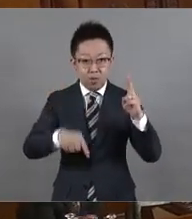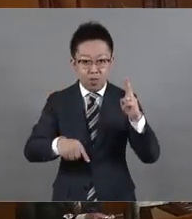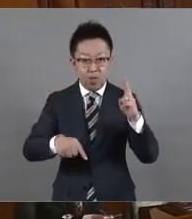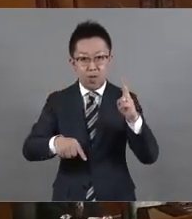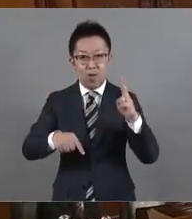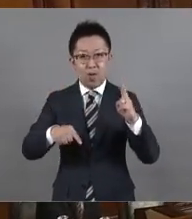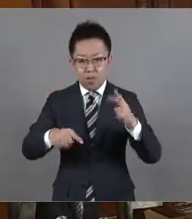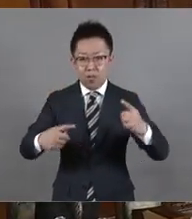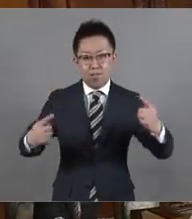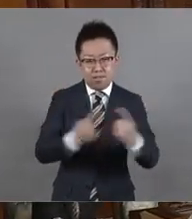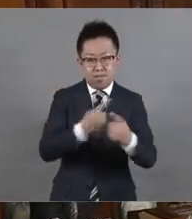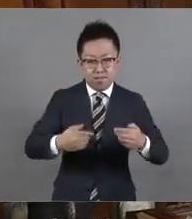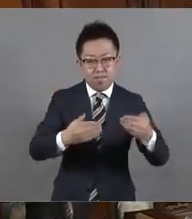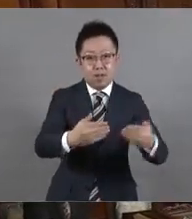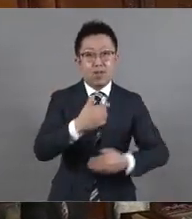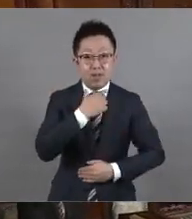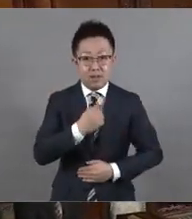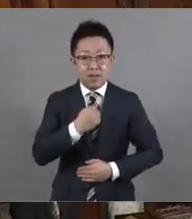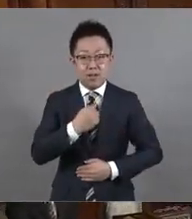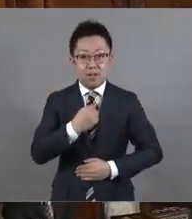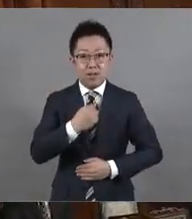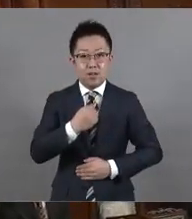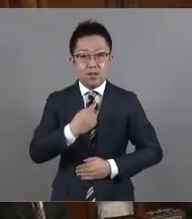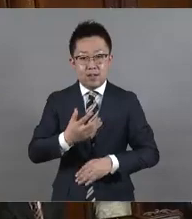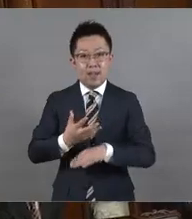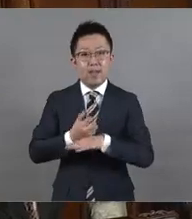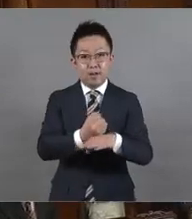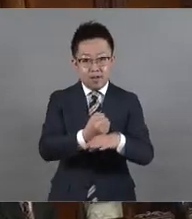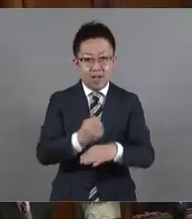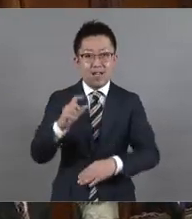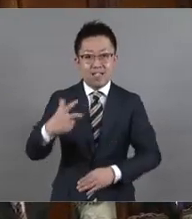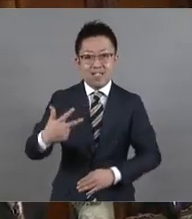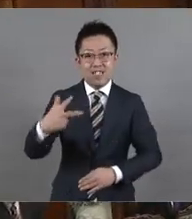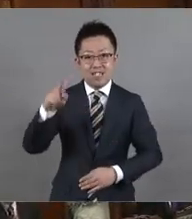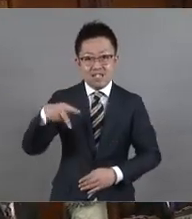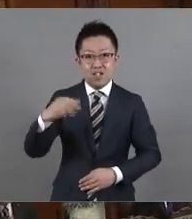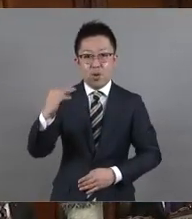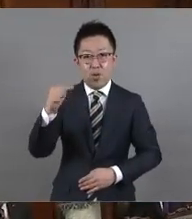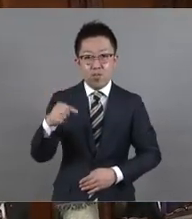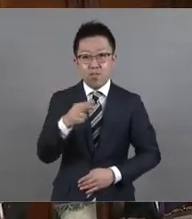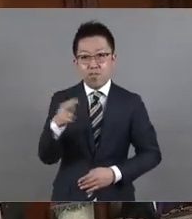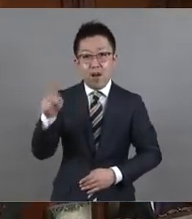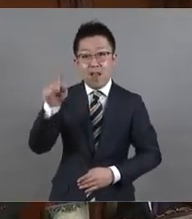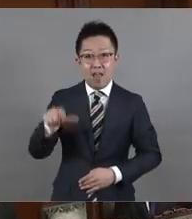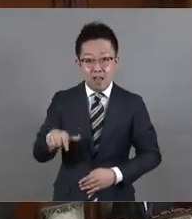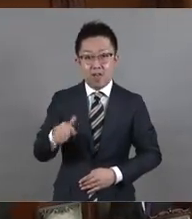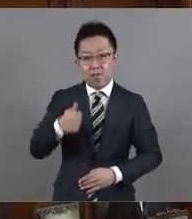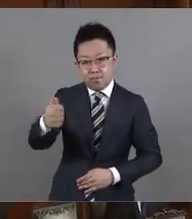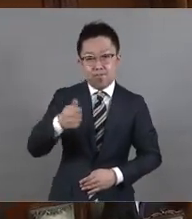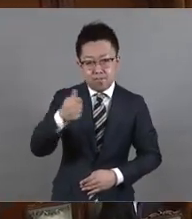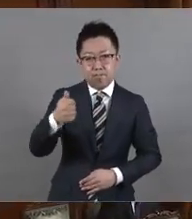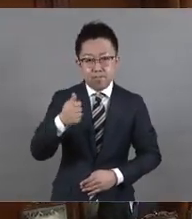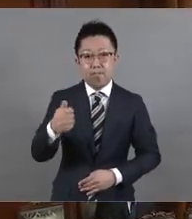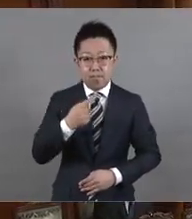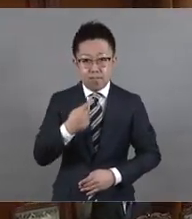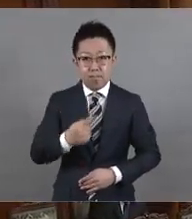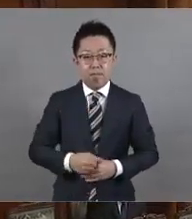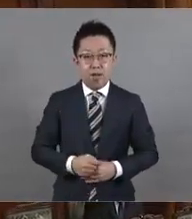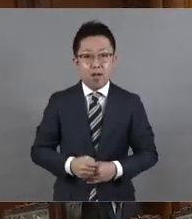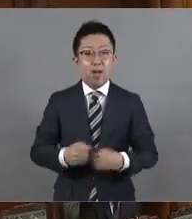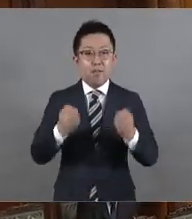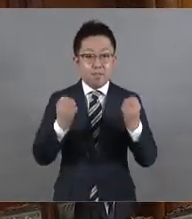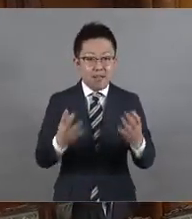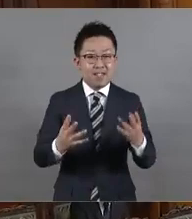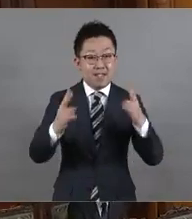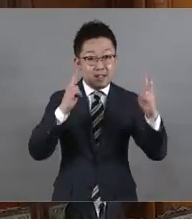が急務です定期的に知りシリコンバレーを訪問してきていますがあるベンチャー企業からは日本企業はたくさん